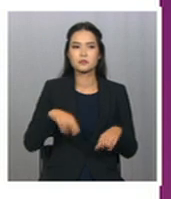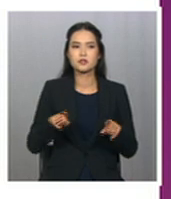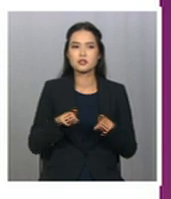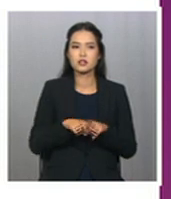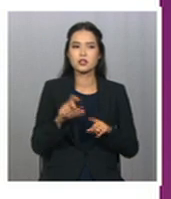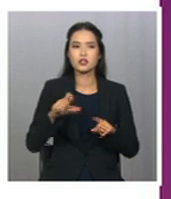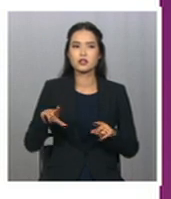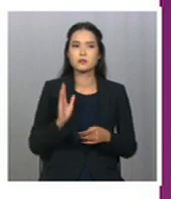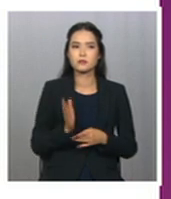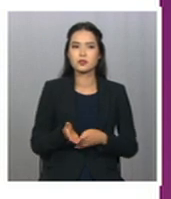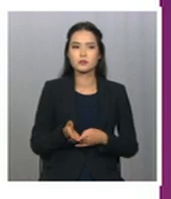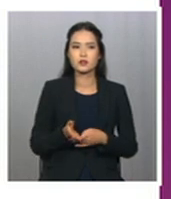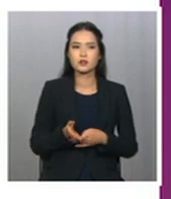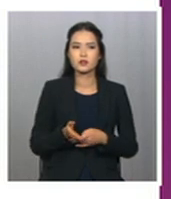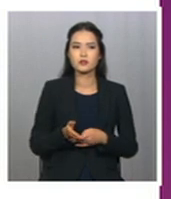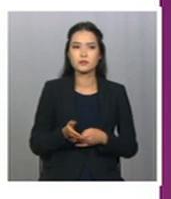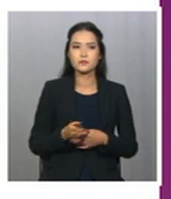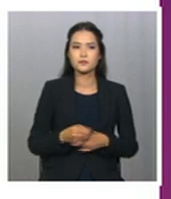адамдар ма?